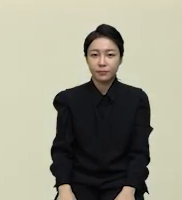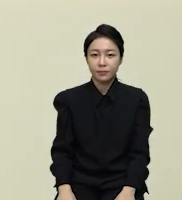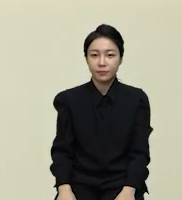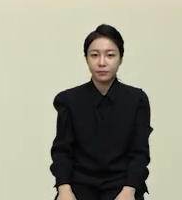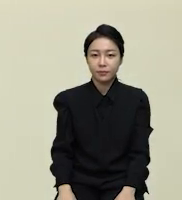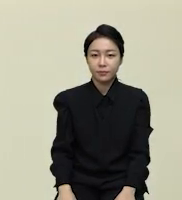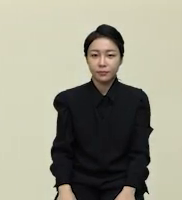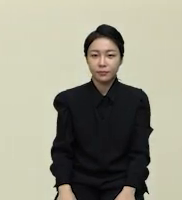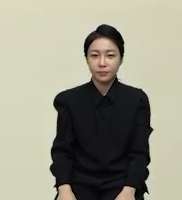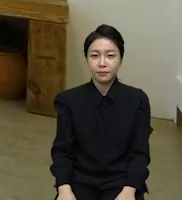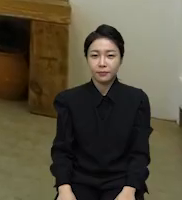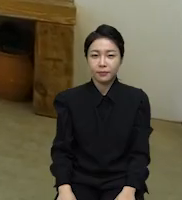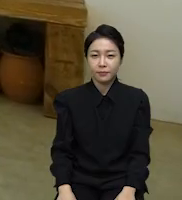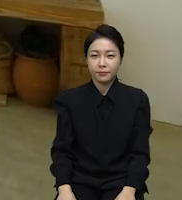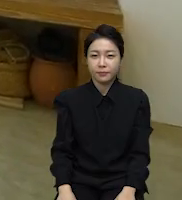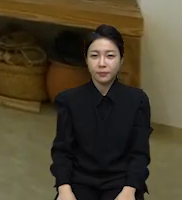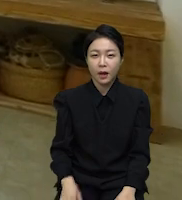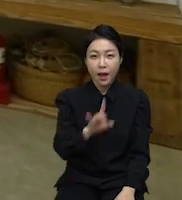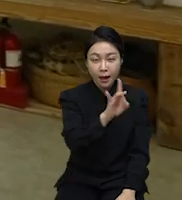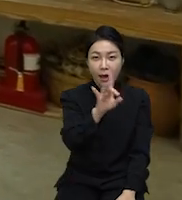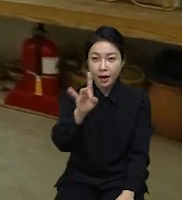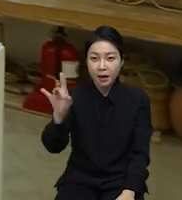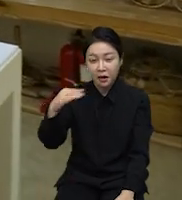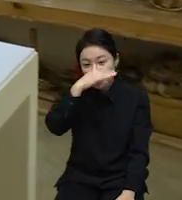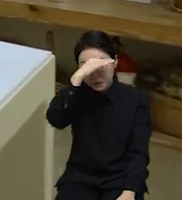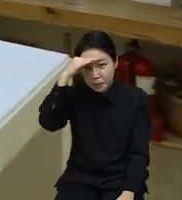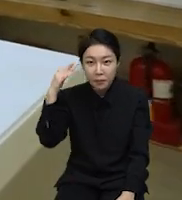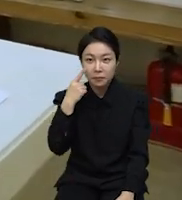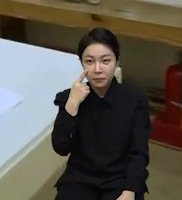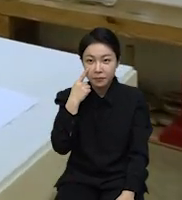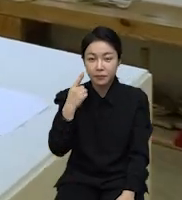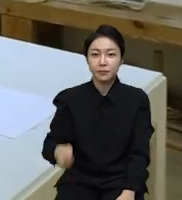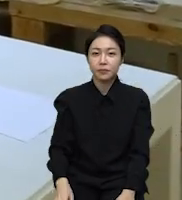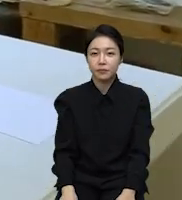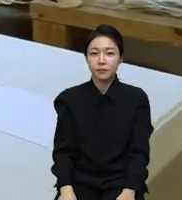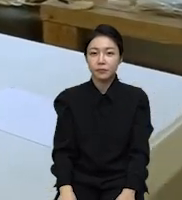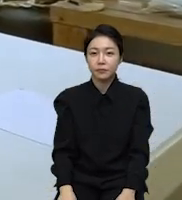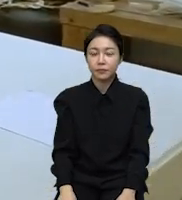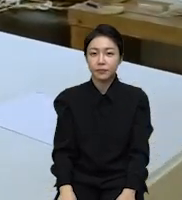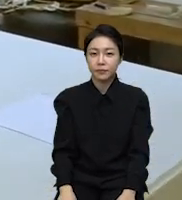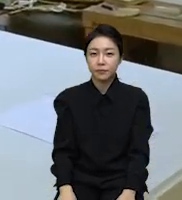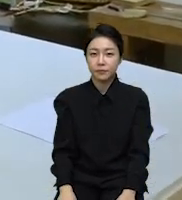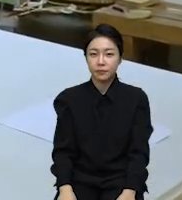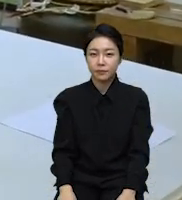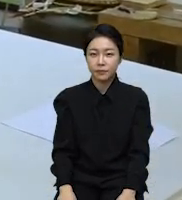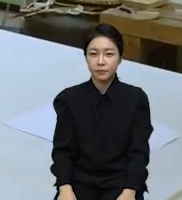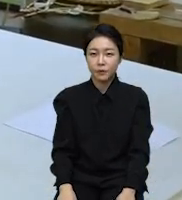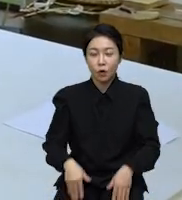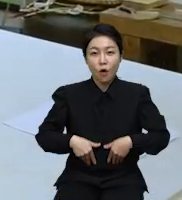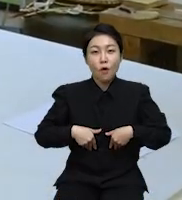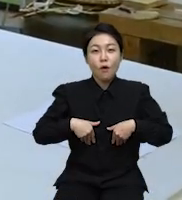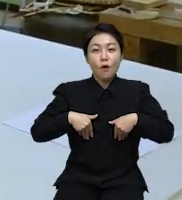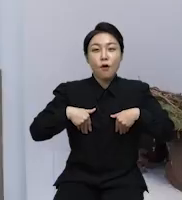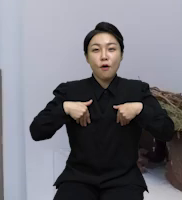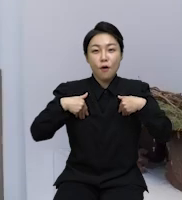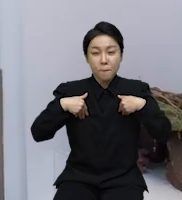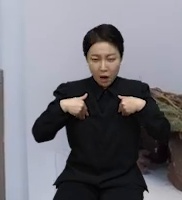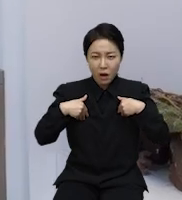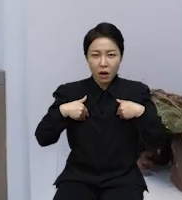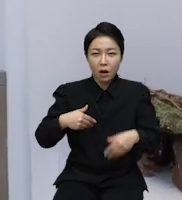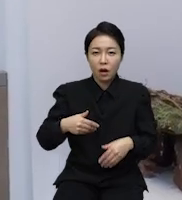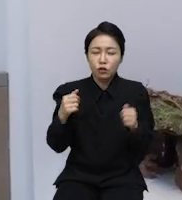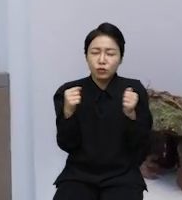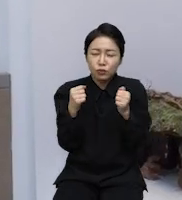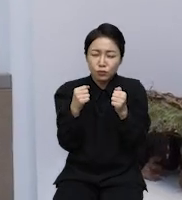전시장에 더했습니다. 그러면 전시장을 하나씩 살펴보도록 하겠습니다. 포근한 기운이 돌기